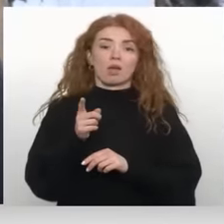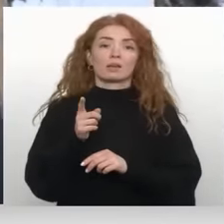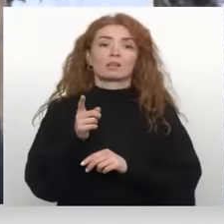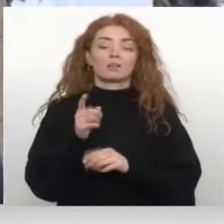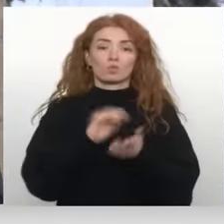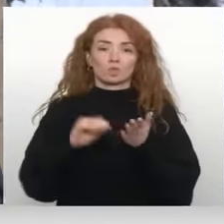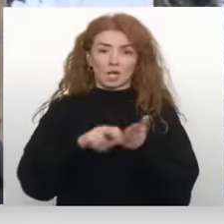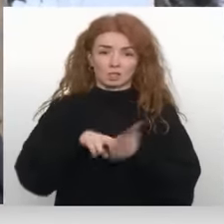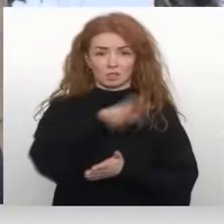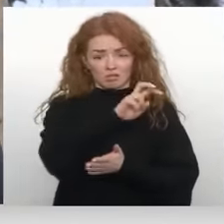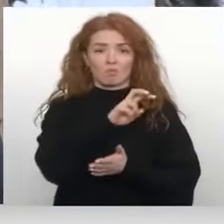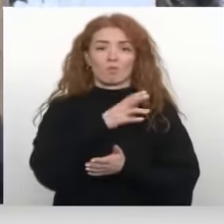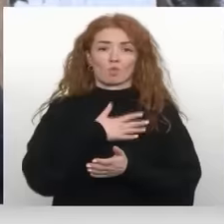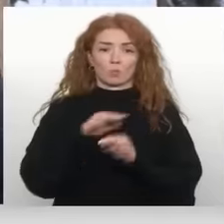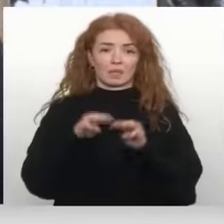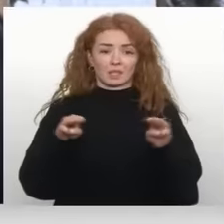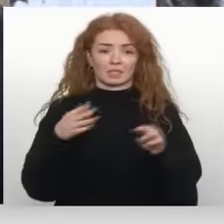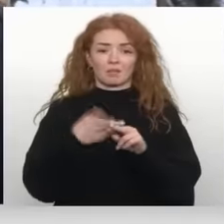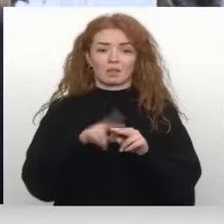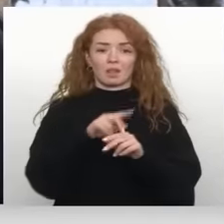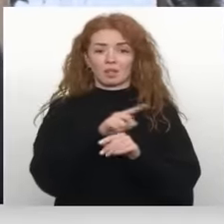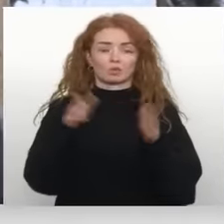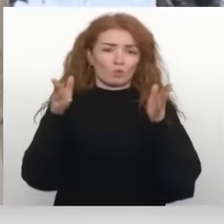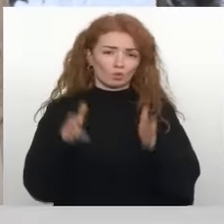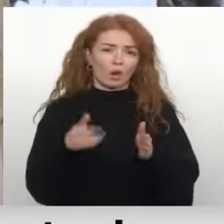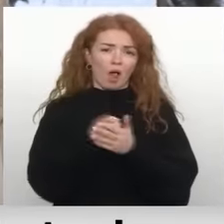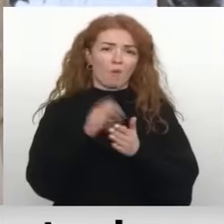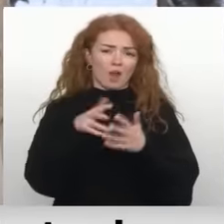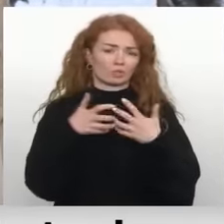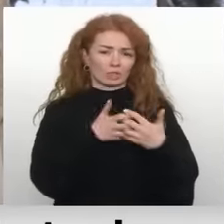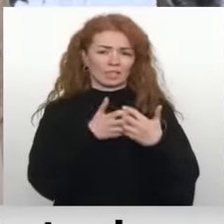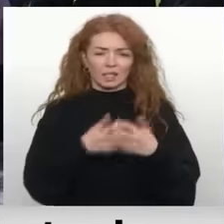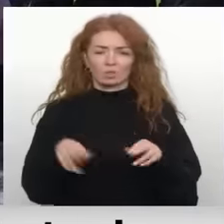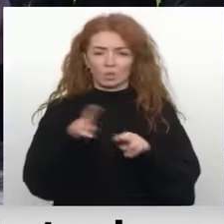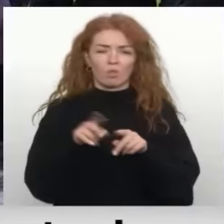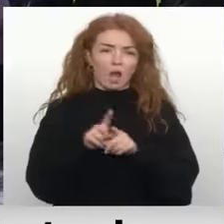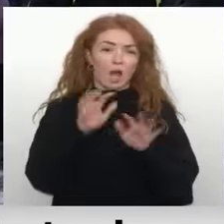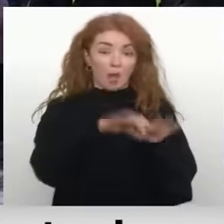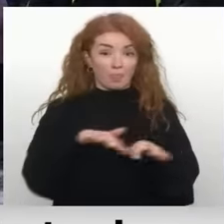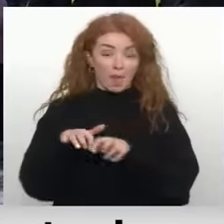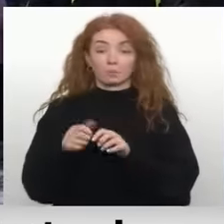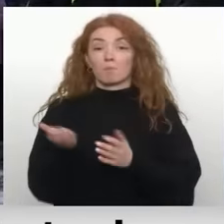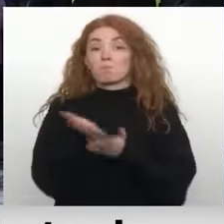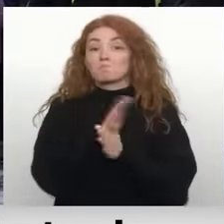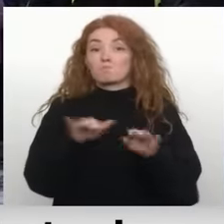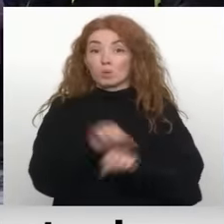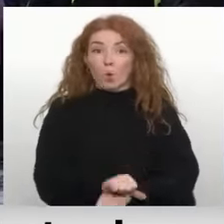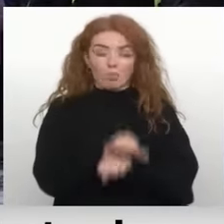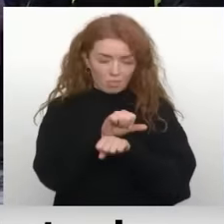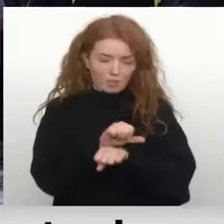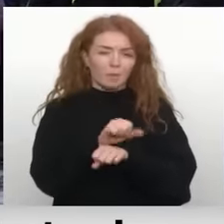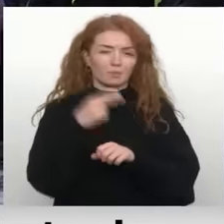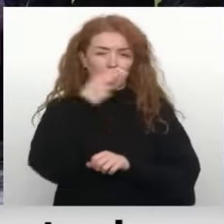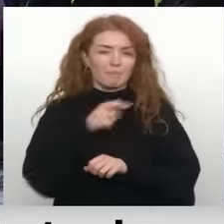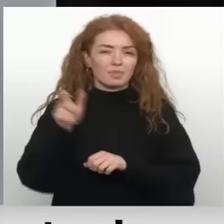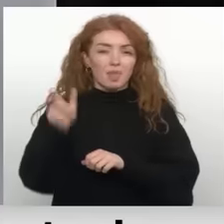krauziem, varētu liez mūža galam jūs mēģinot izpildēt attīcēgi. Arī risinojums. Noslēdzoties protesta akcijai, zemnieki